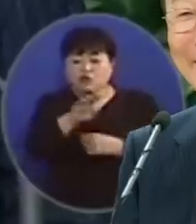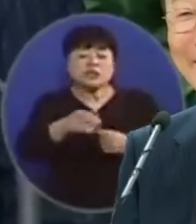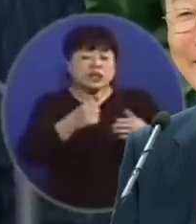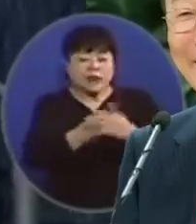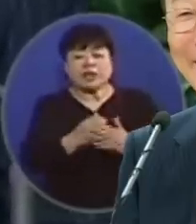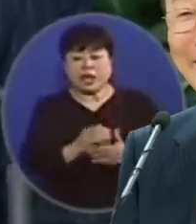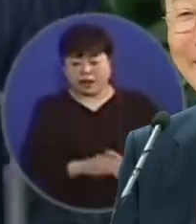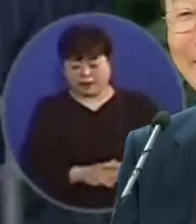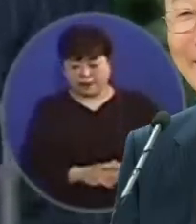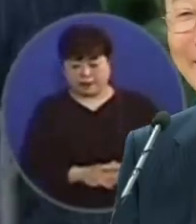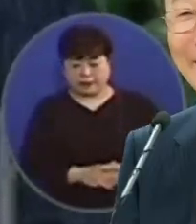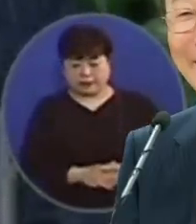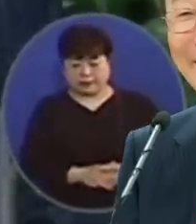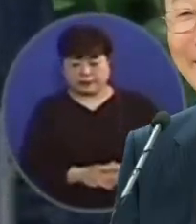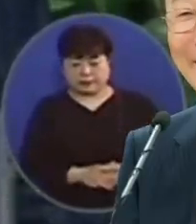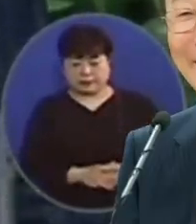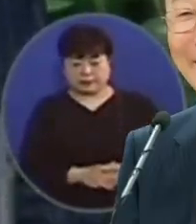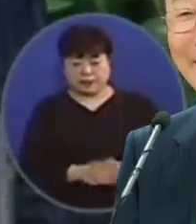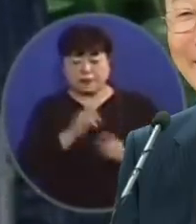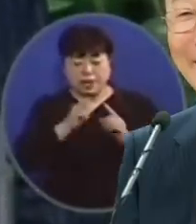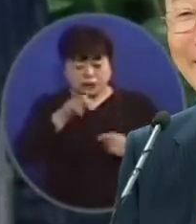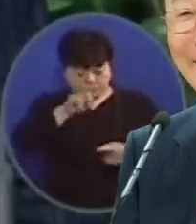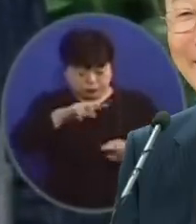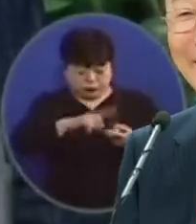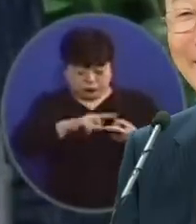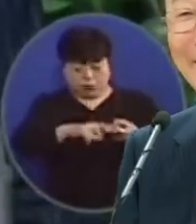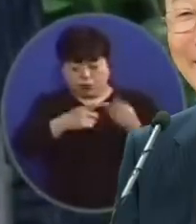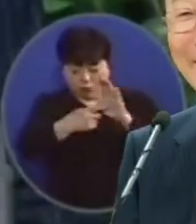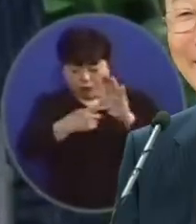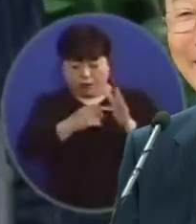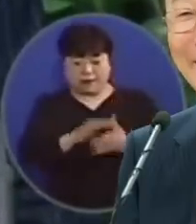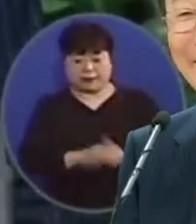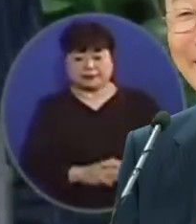말합니다. 성경이 그렇게 말하고 있어요.